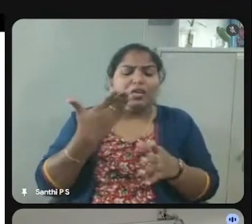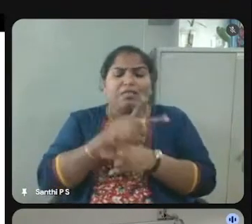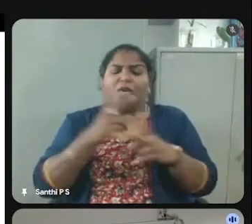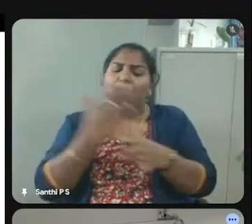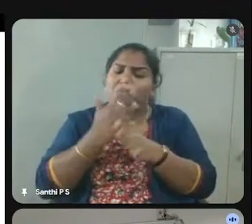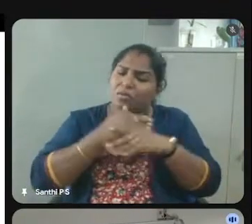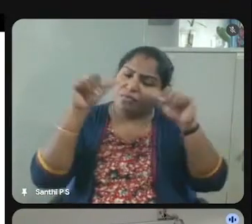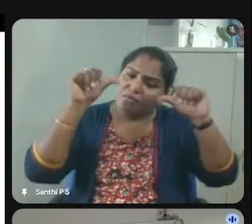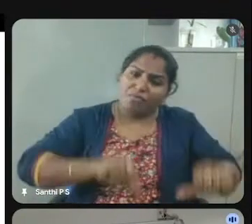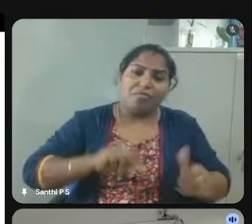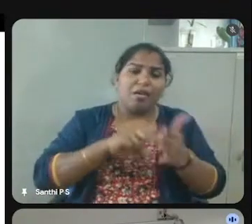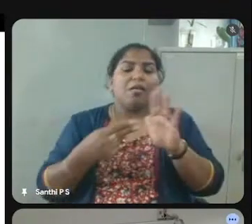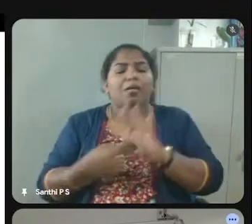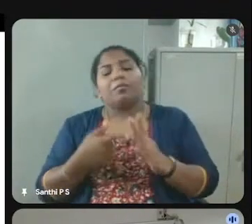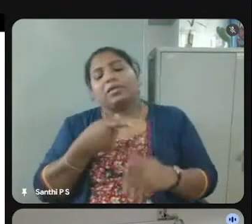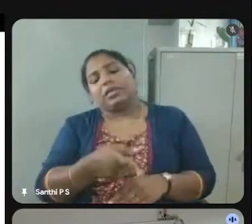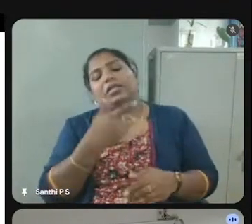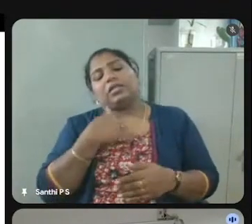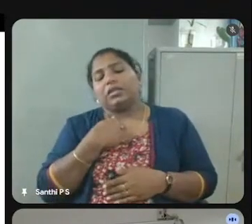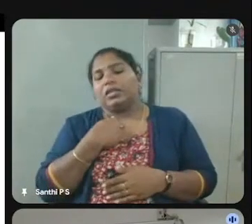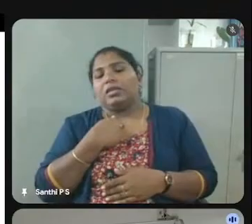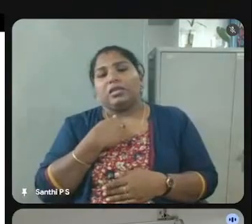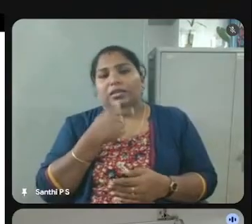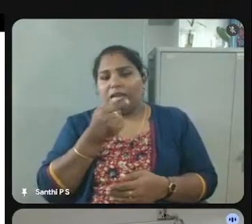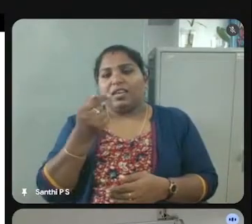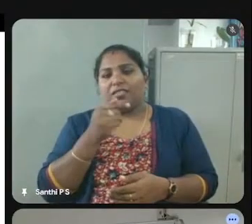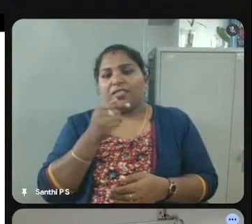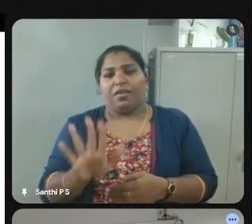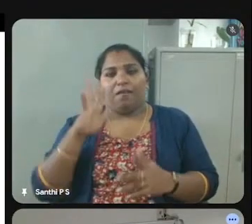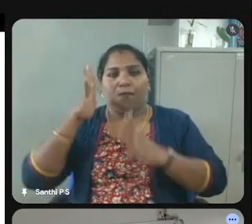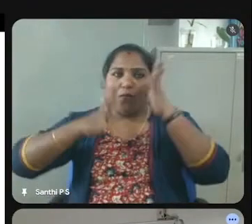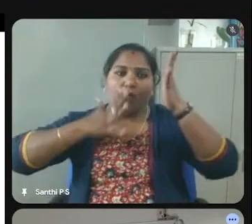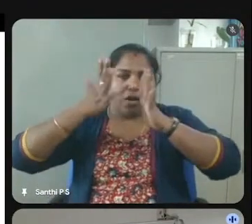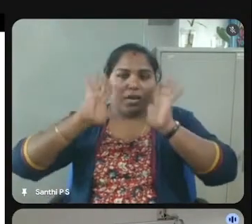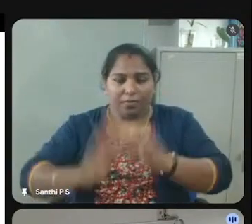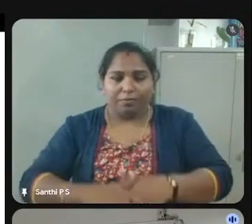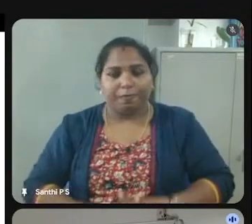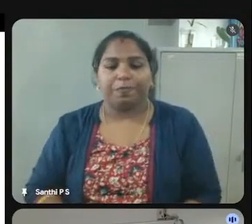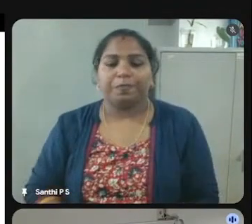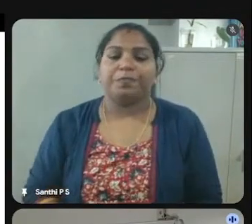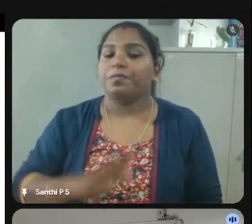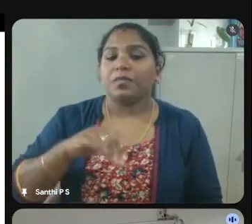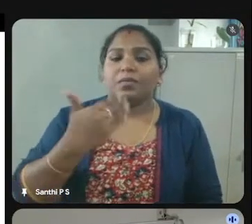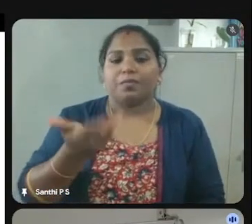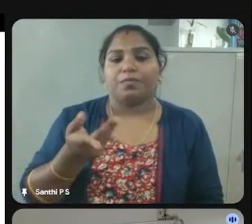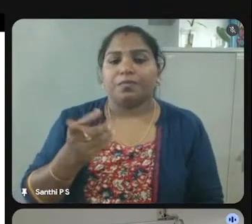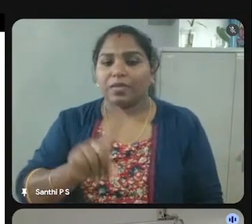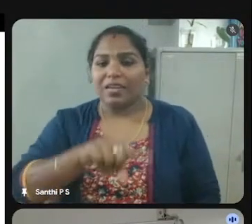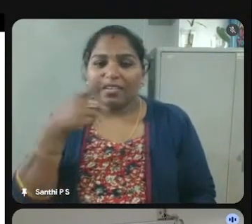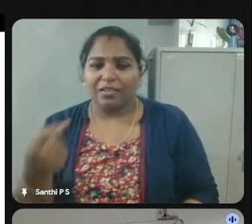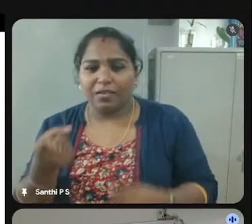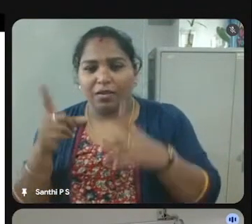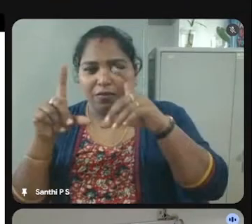അത് നമ്മുടെ മാതാപിതാക്കൾക്ക് ബാധിക്കുന്ന ഒരു പ്രയാസം തന്നെയാണ്. ഇവിടെ സൈഡിൽ കൊടുത്തേക്കുന്നത് നിങ്ങൾക്ക് കാണാം.